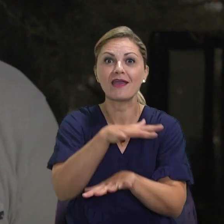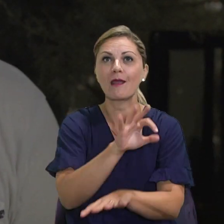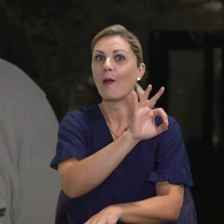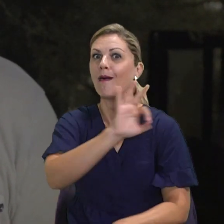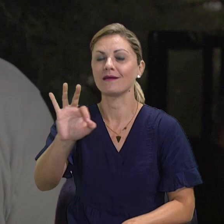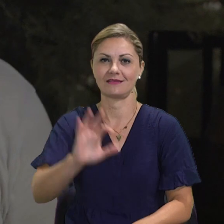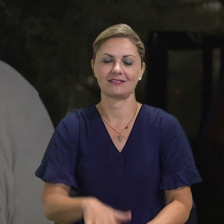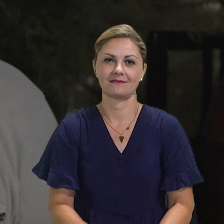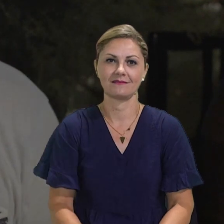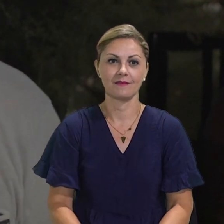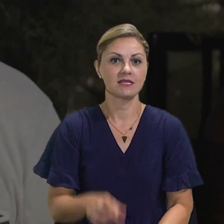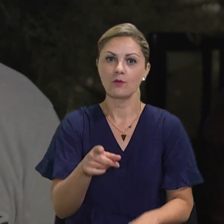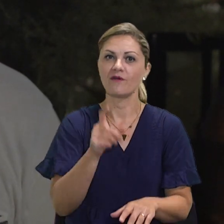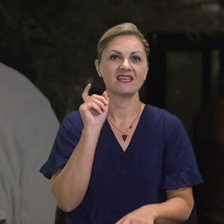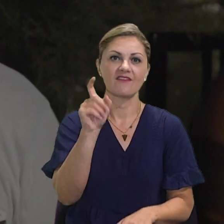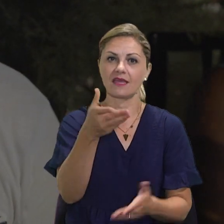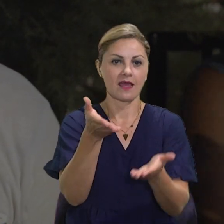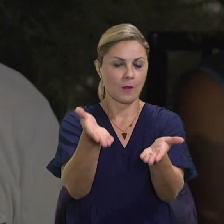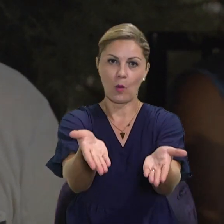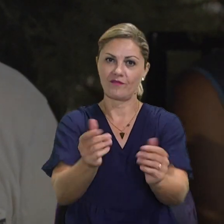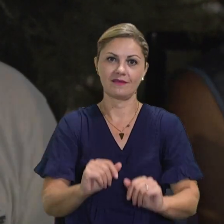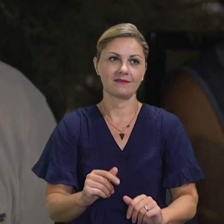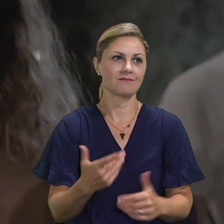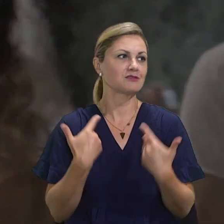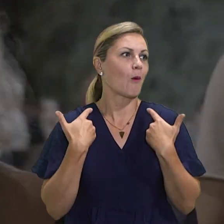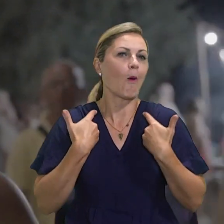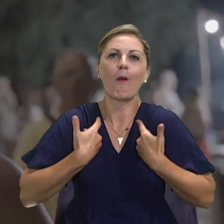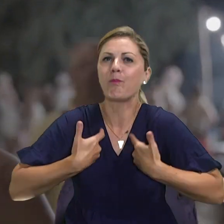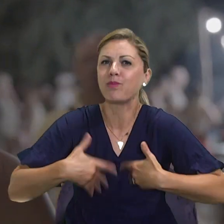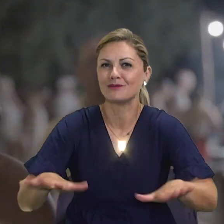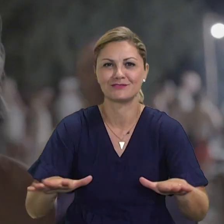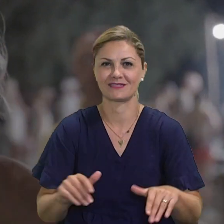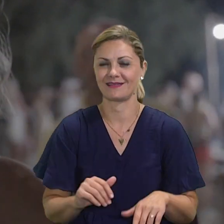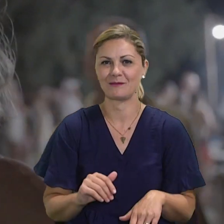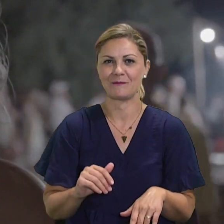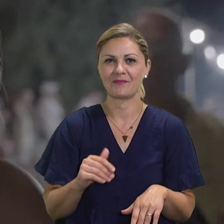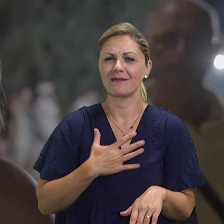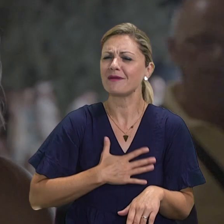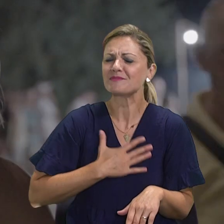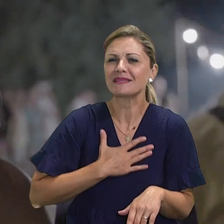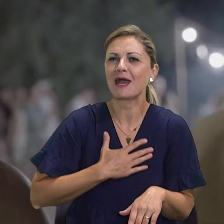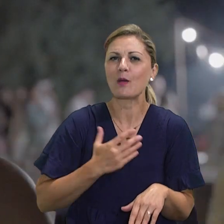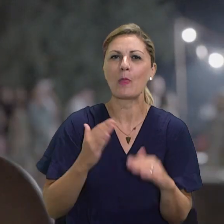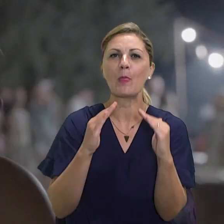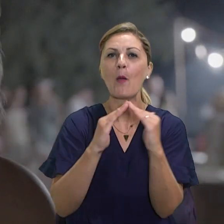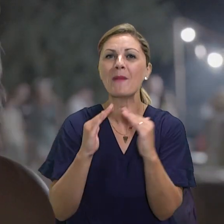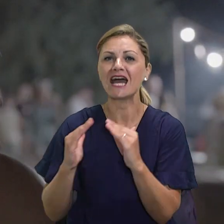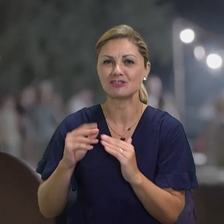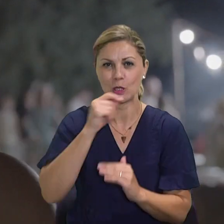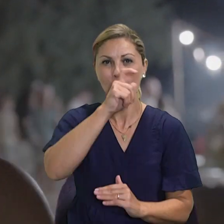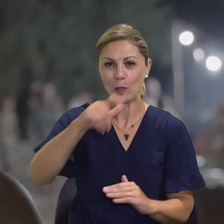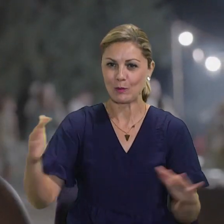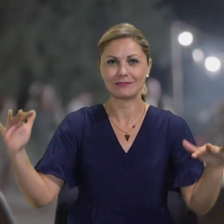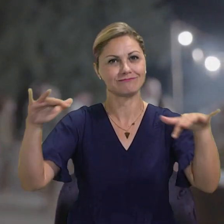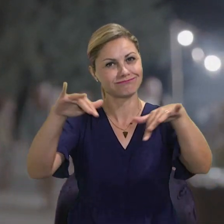atmosfera odlična, vama ništa ne... Ovdje, inače, mi smo ovdje svaki dan. Čini mi se vrlo opuštena atmosfera i drago mi je da se domaći